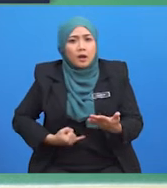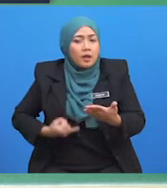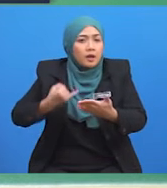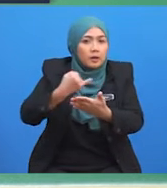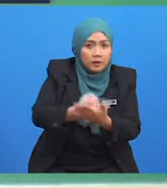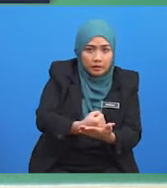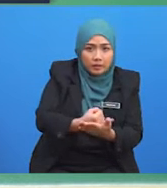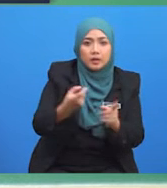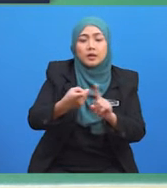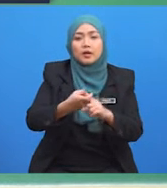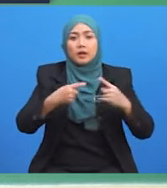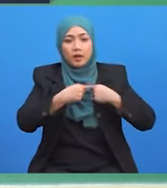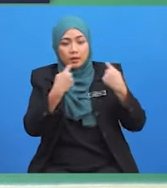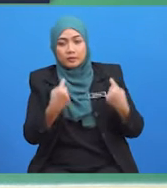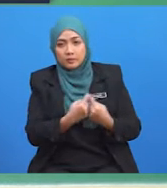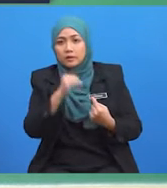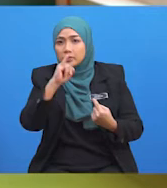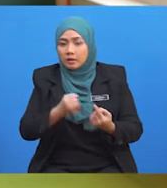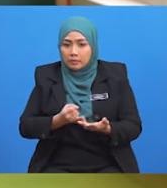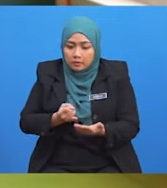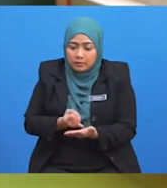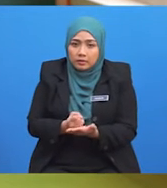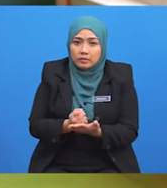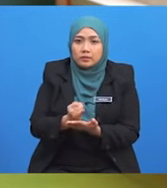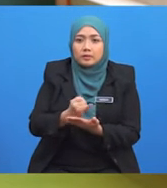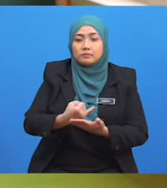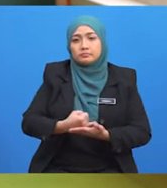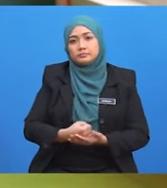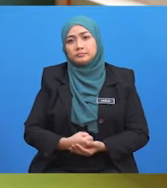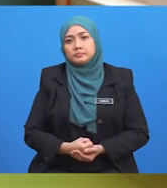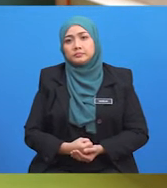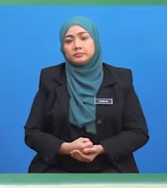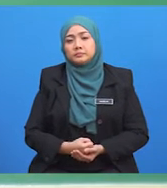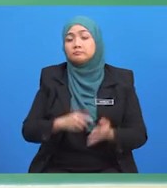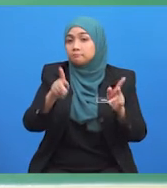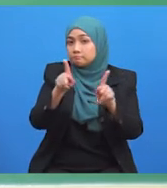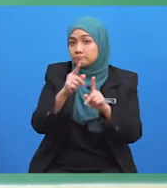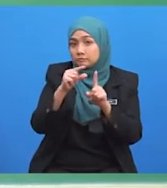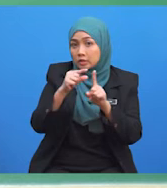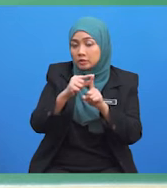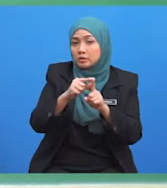daripada hati yang ikhlas. Kata kuncinya adalah